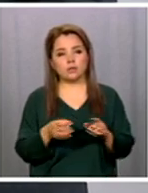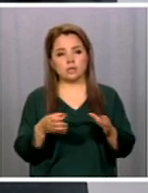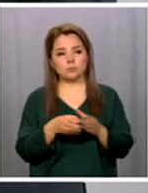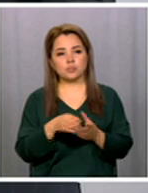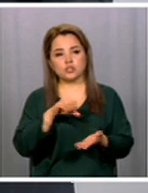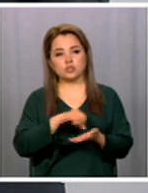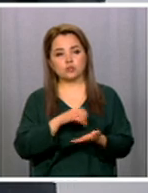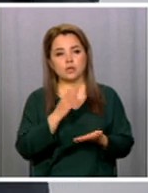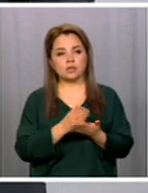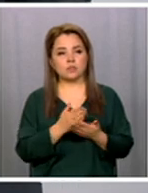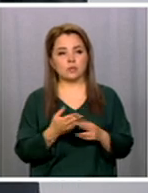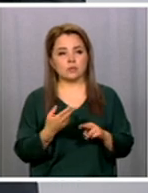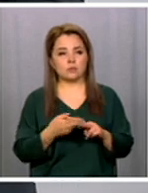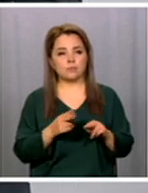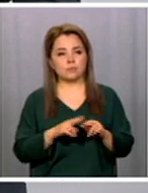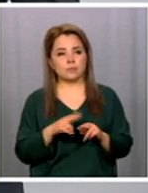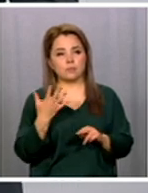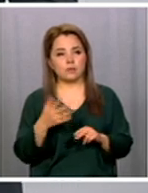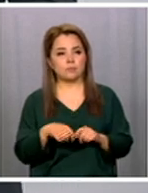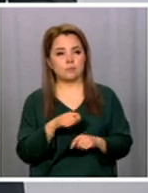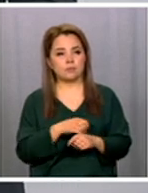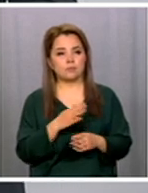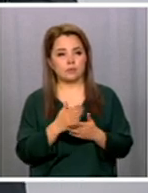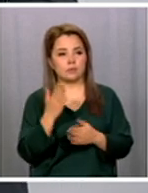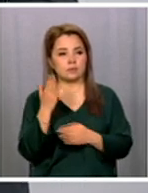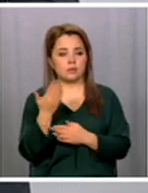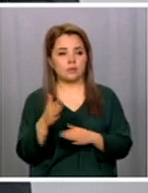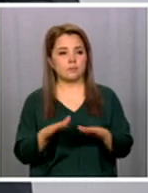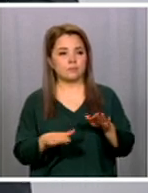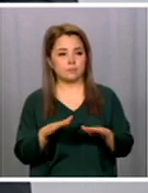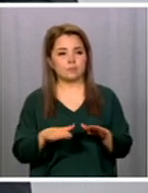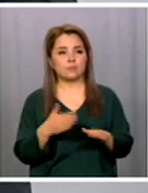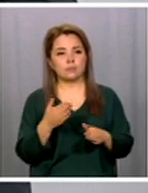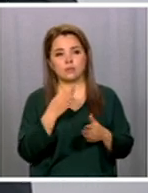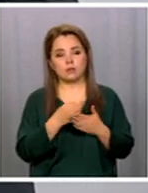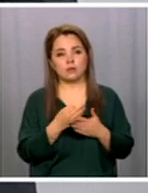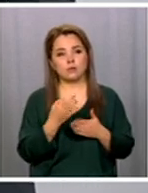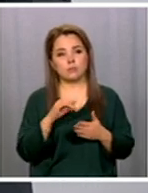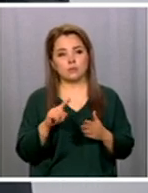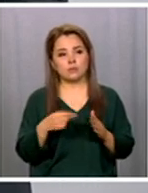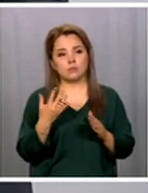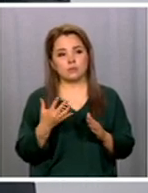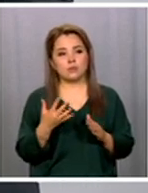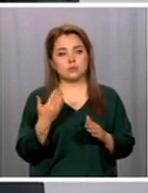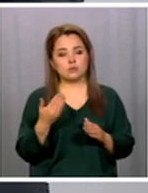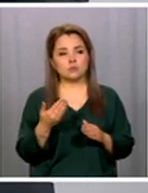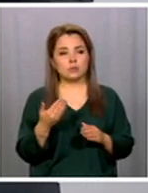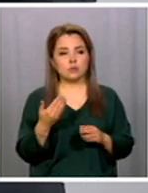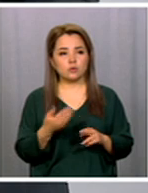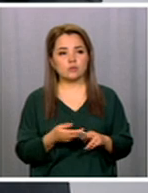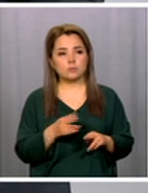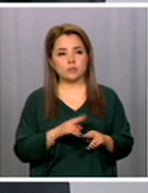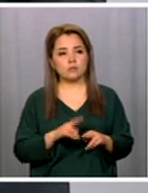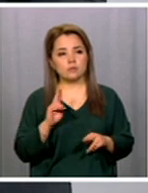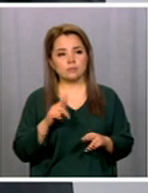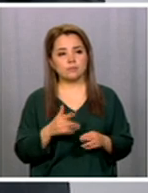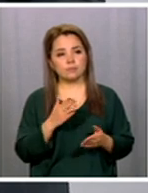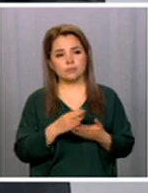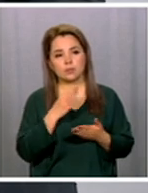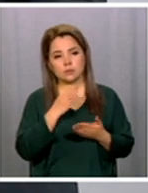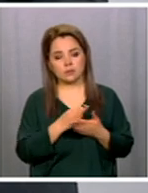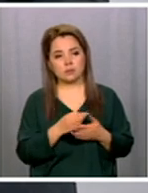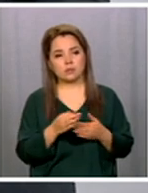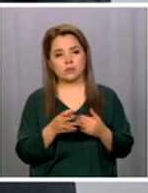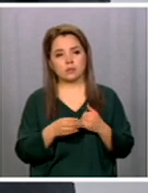метр алма ағашының бұтағындағы массасы 0,15 килограмм, алманың жер бетімен және